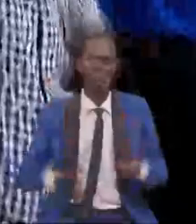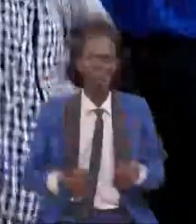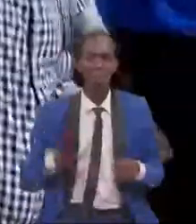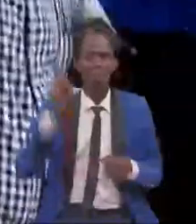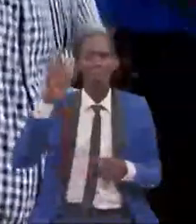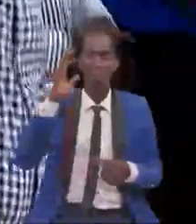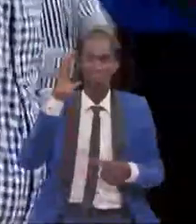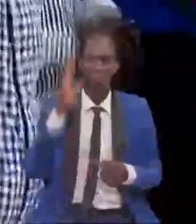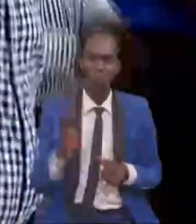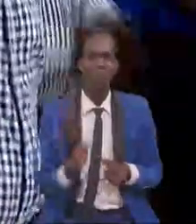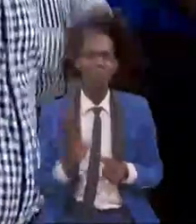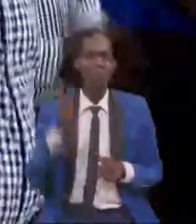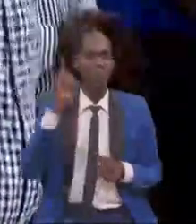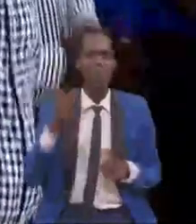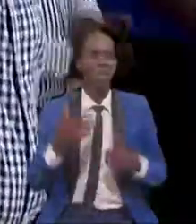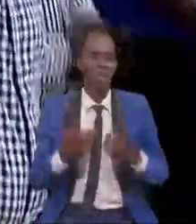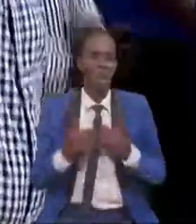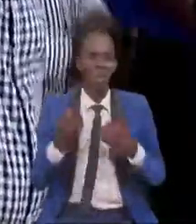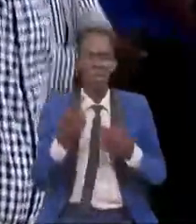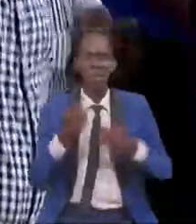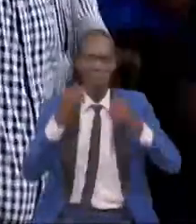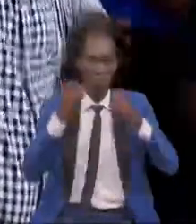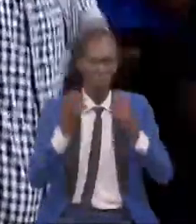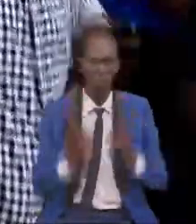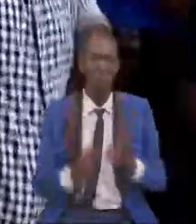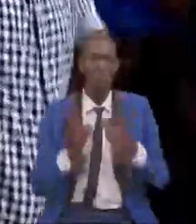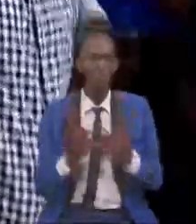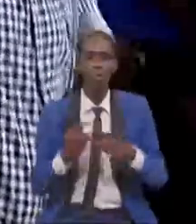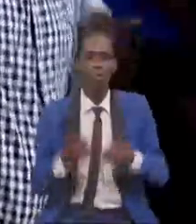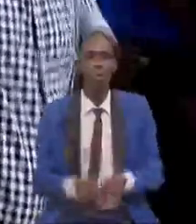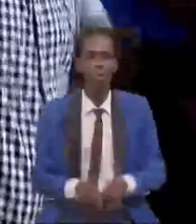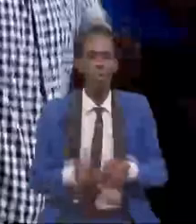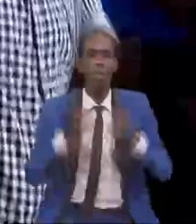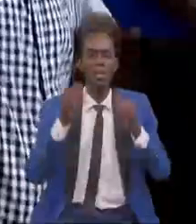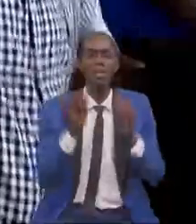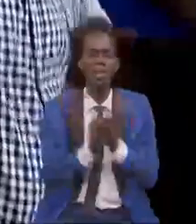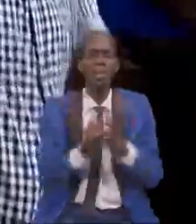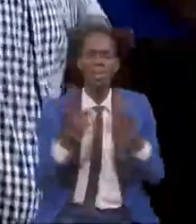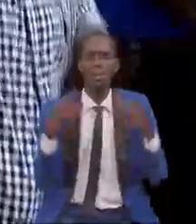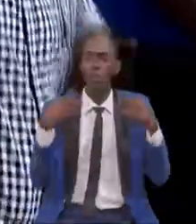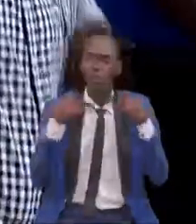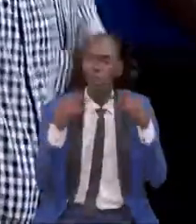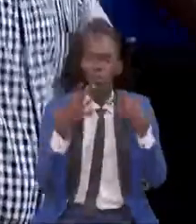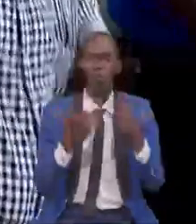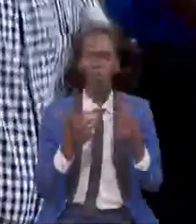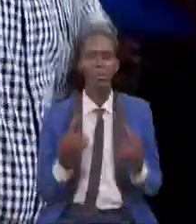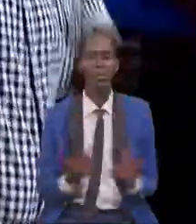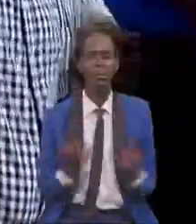faire. Il a la puissance pour briser le joug du